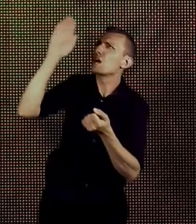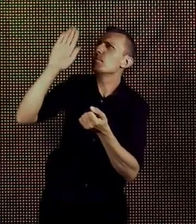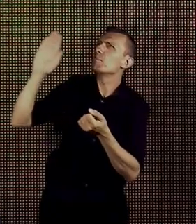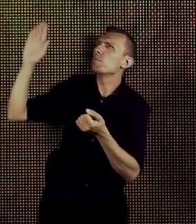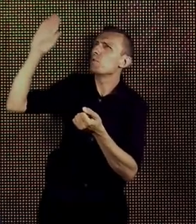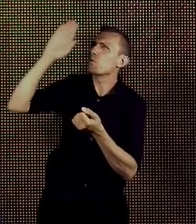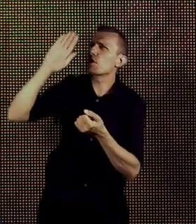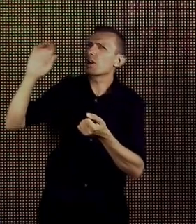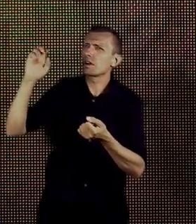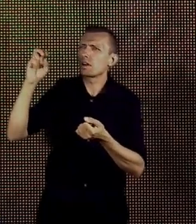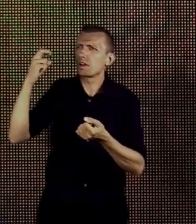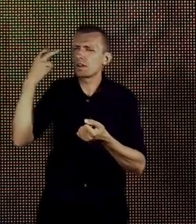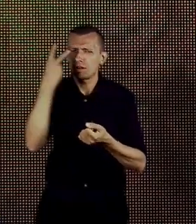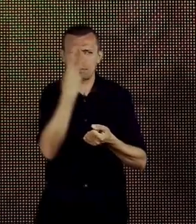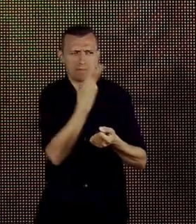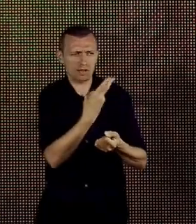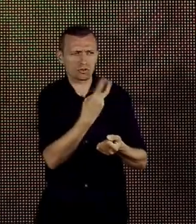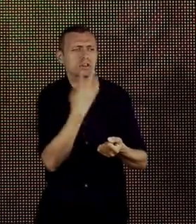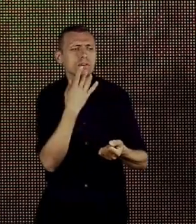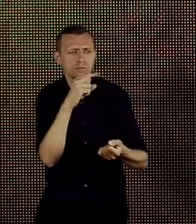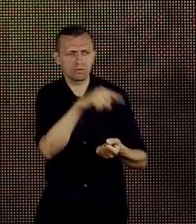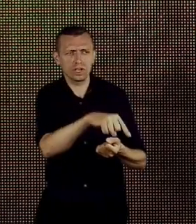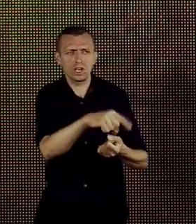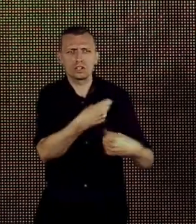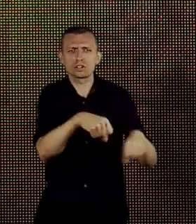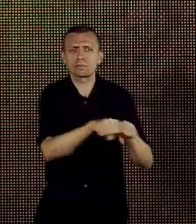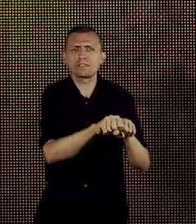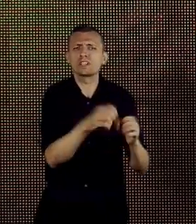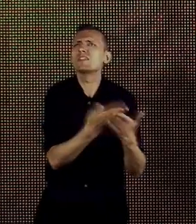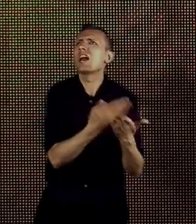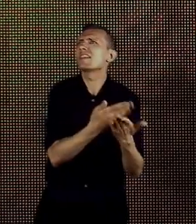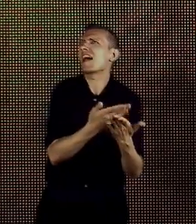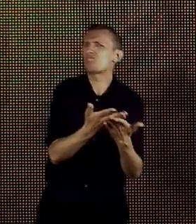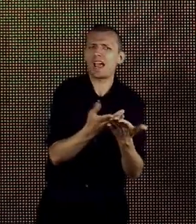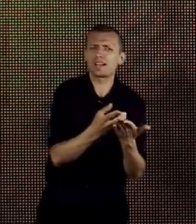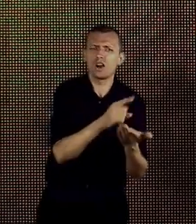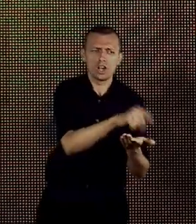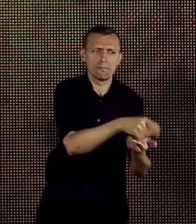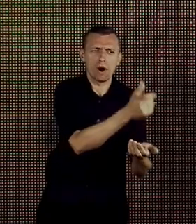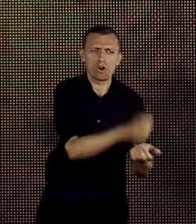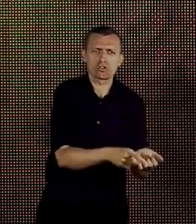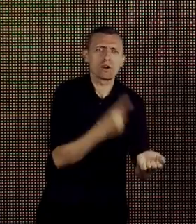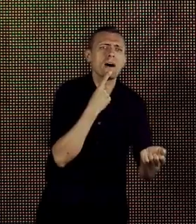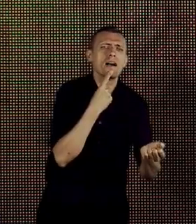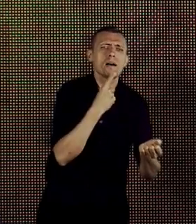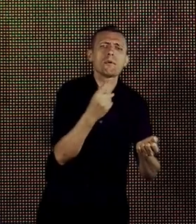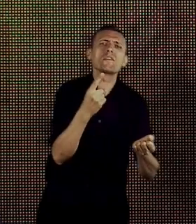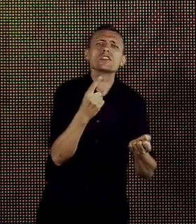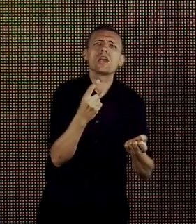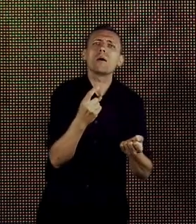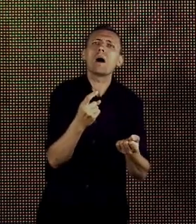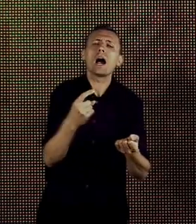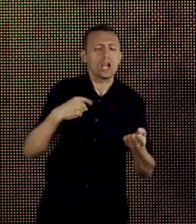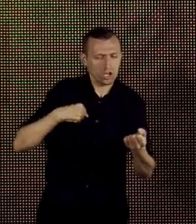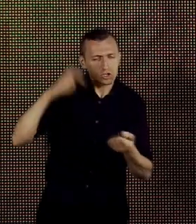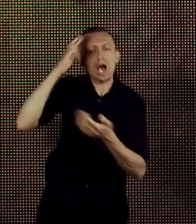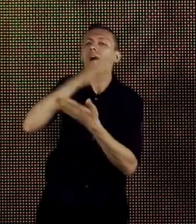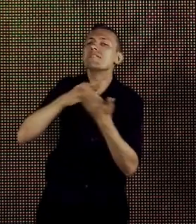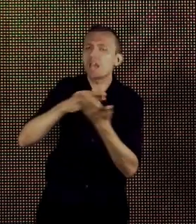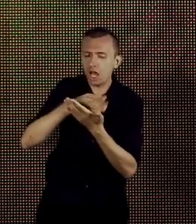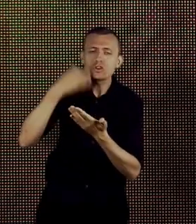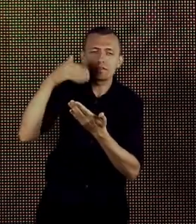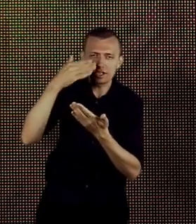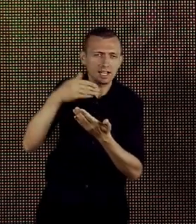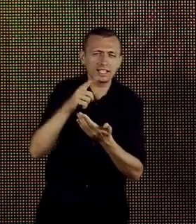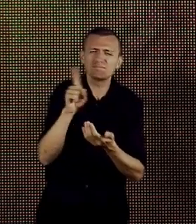na jakieś słowne deklaracje, które ktoś nazywa wiarą lub wyznaniem wiary, ale dopiero wtedy, gdy